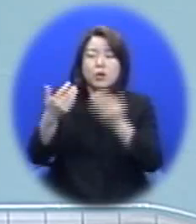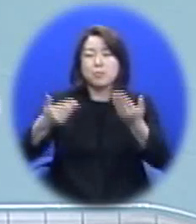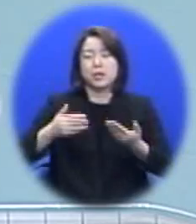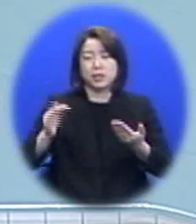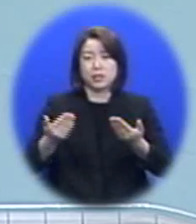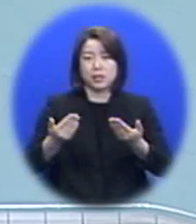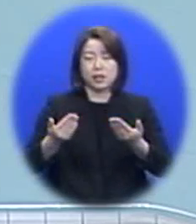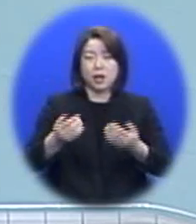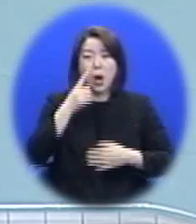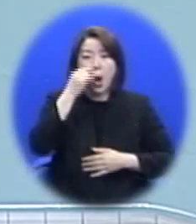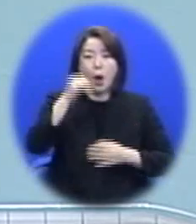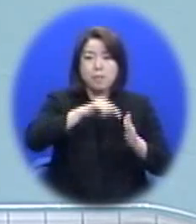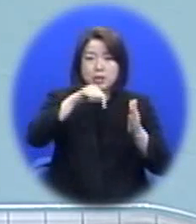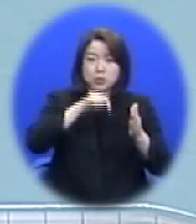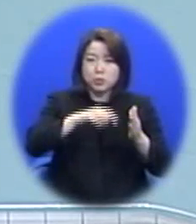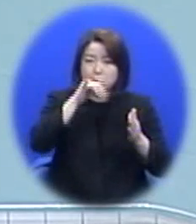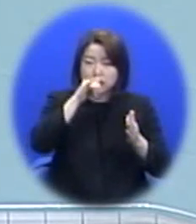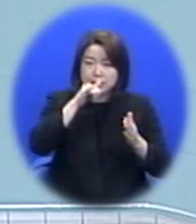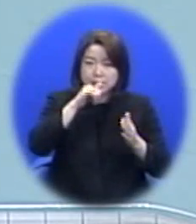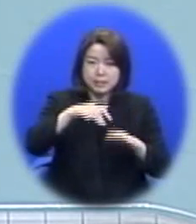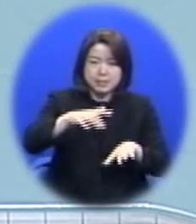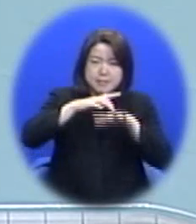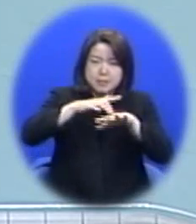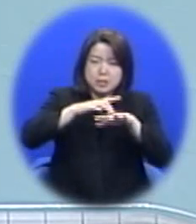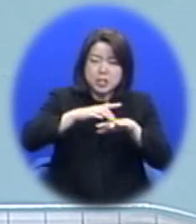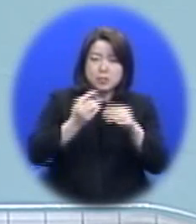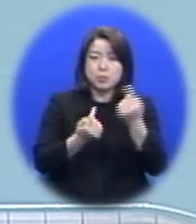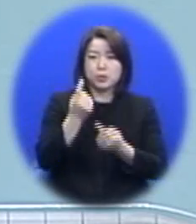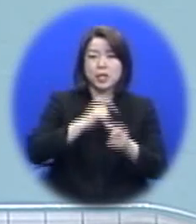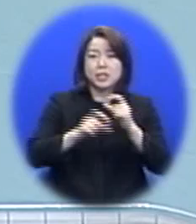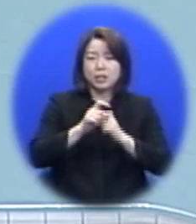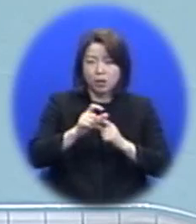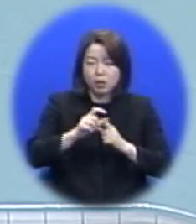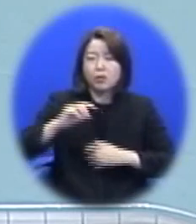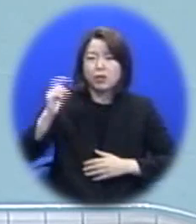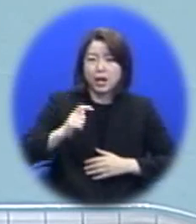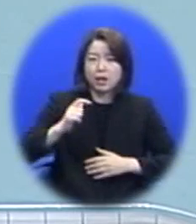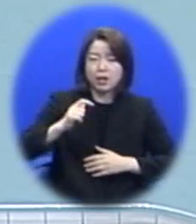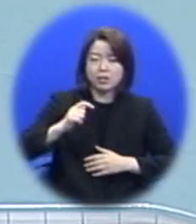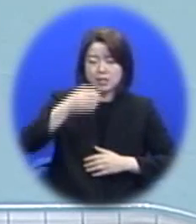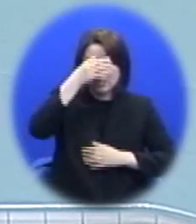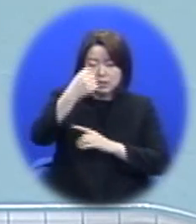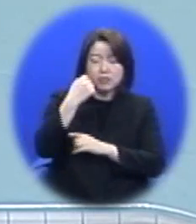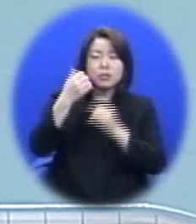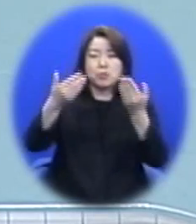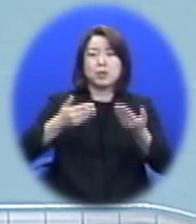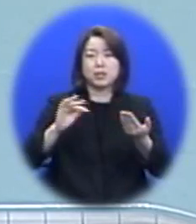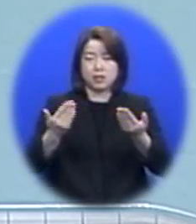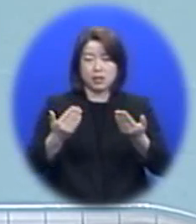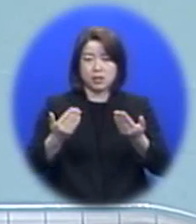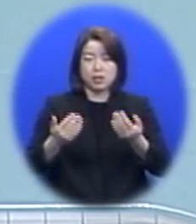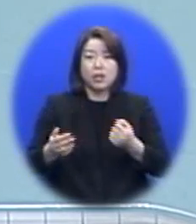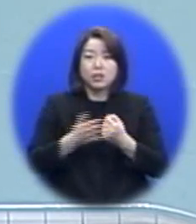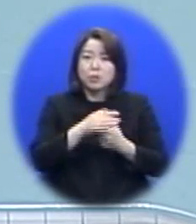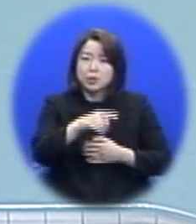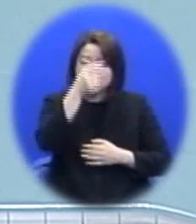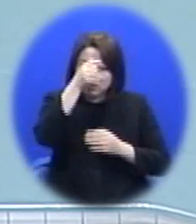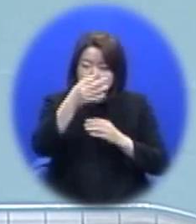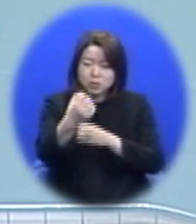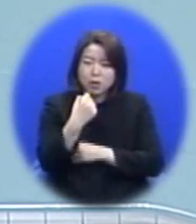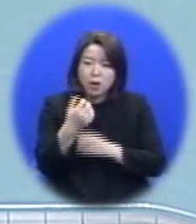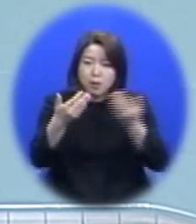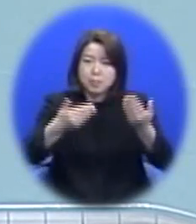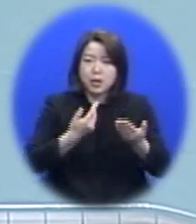속에 있는 귀신보다 더 강력한 능력을 너가 받아야 된다. 그래서 그 능력을 받으려고 부흥회를